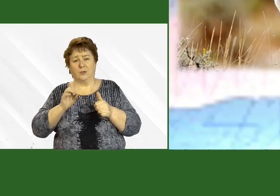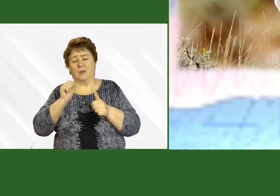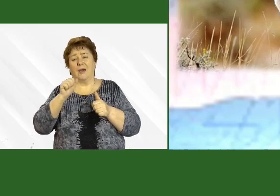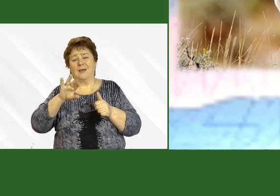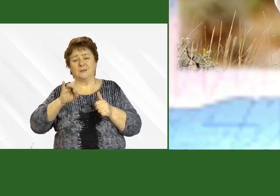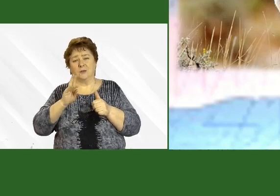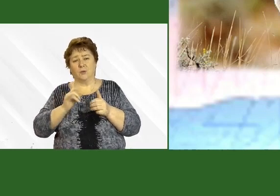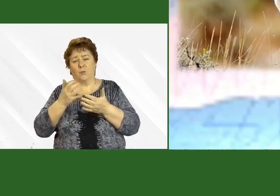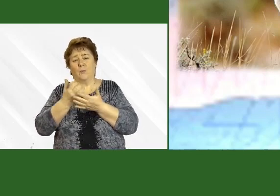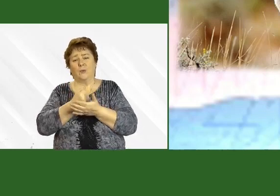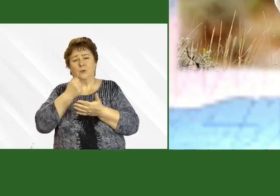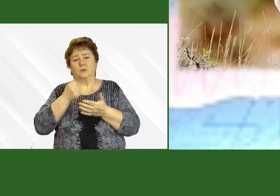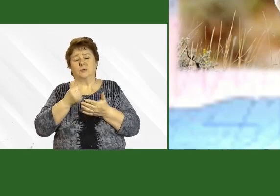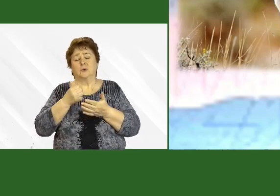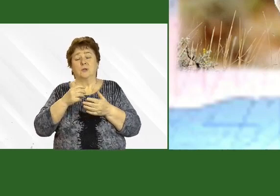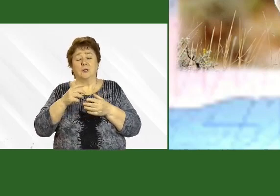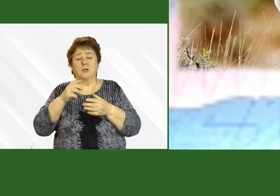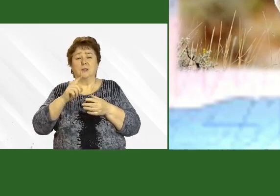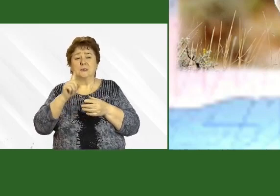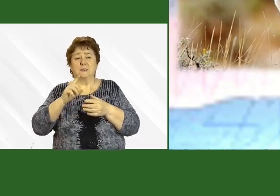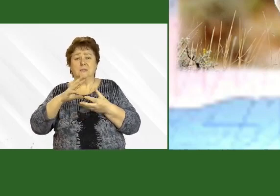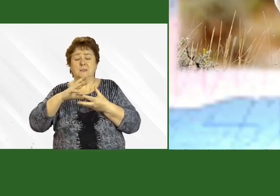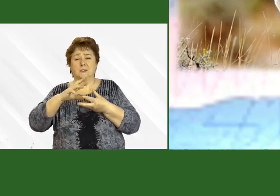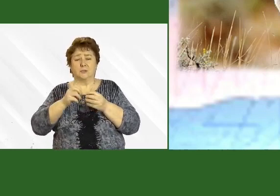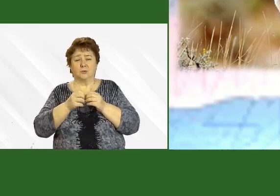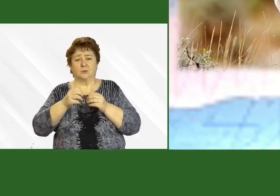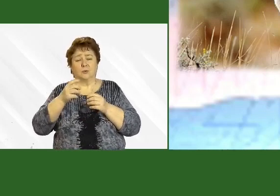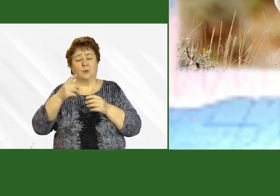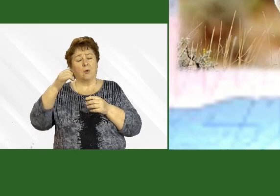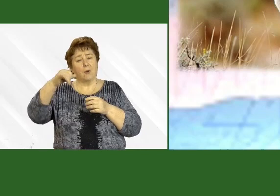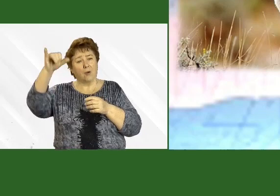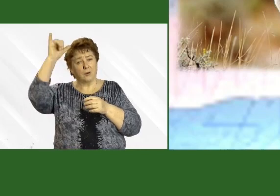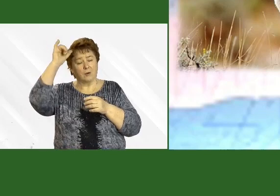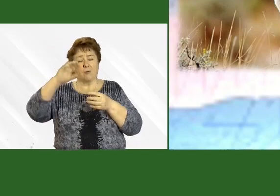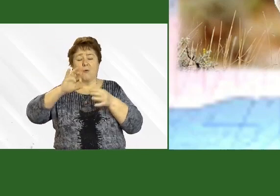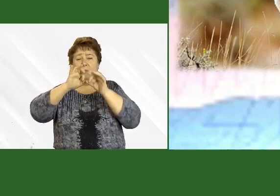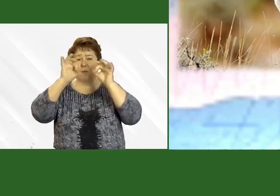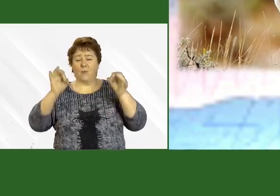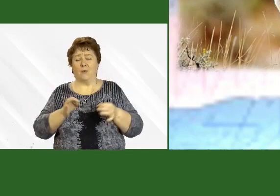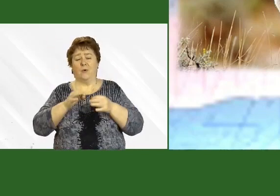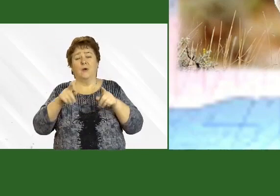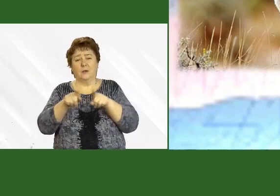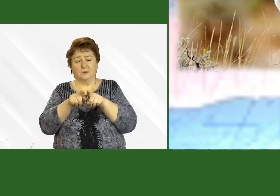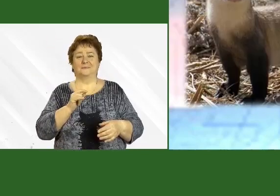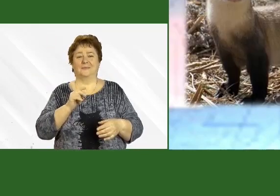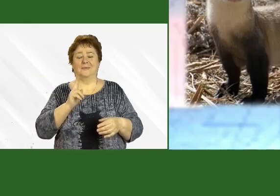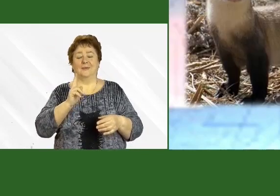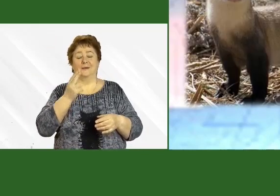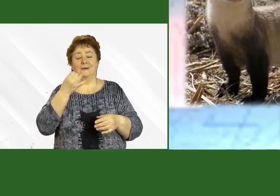получили благодаря рога который по форме напоминают вилку